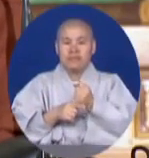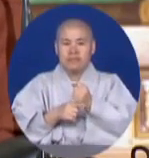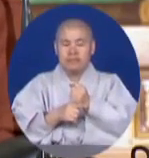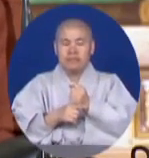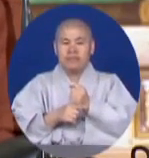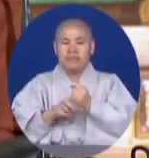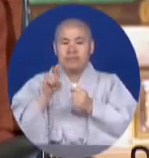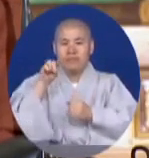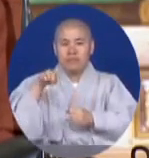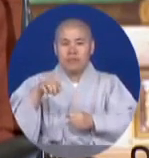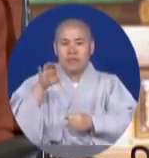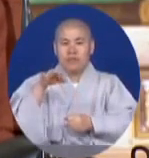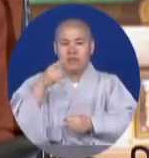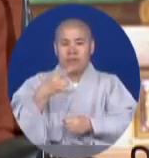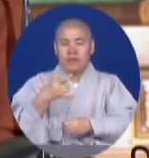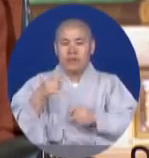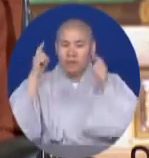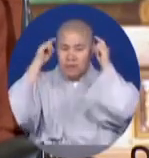많이 써요.